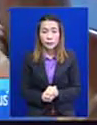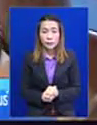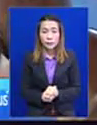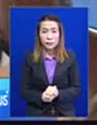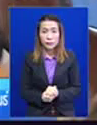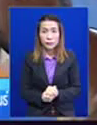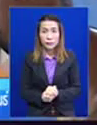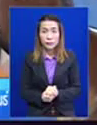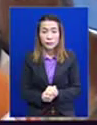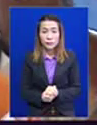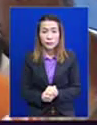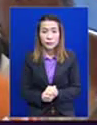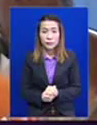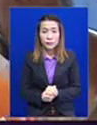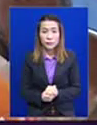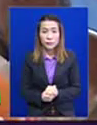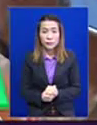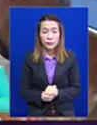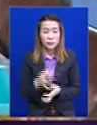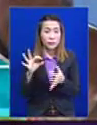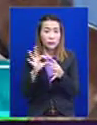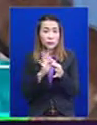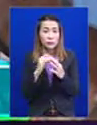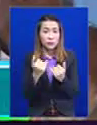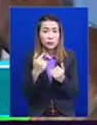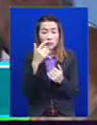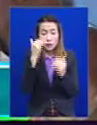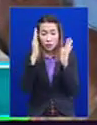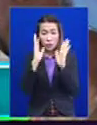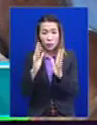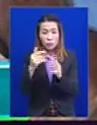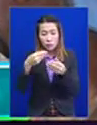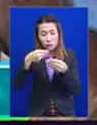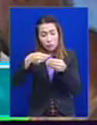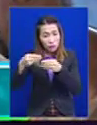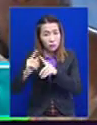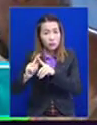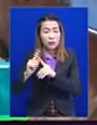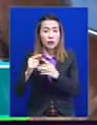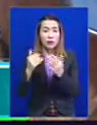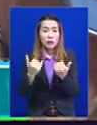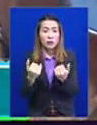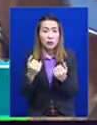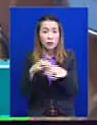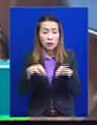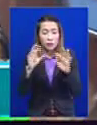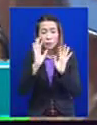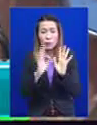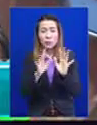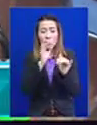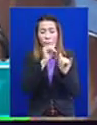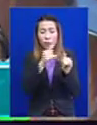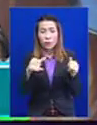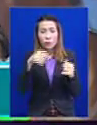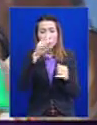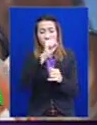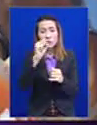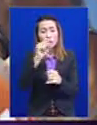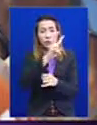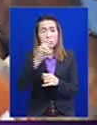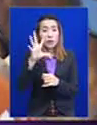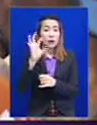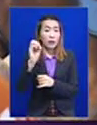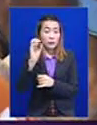ค่ะ เราหลักตรรกะของเราคือว่าคนที่จะมายื่นคำขอเพื่อเปลี่ยนเนี่ยต้องมี250คนของสสเพ